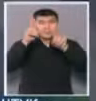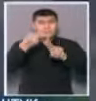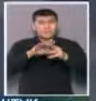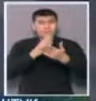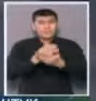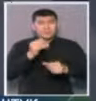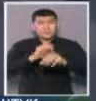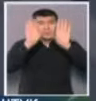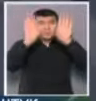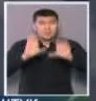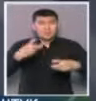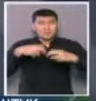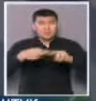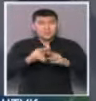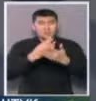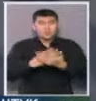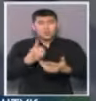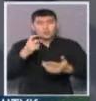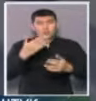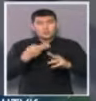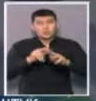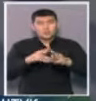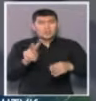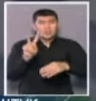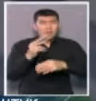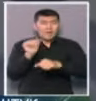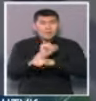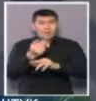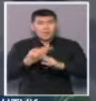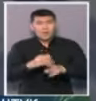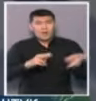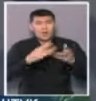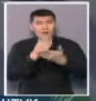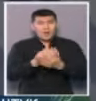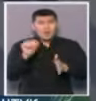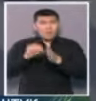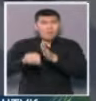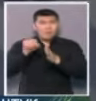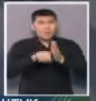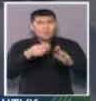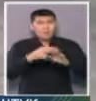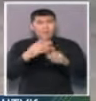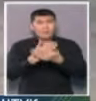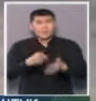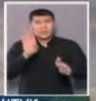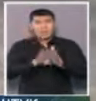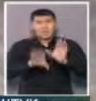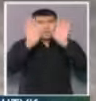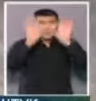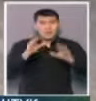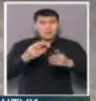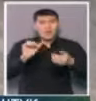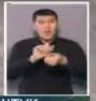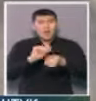автомобили изъяты 164 штук сага чаха рогов и оружие марки байкал эм по 512 без разрешительных